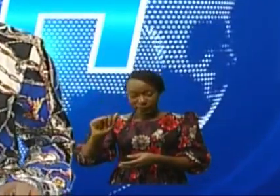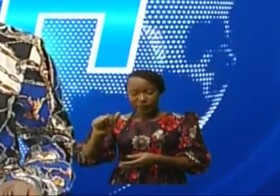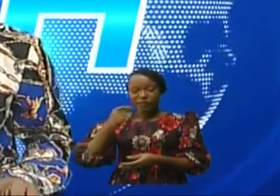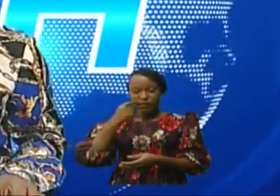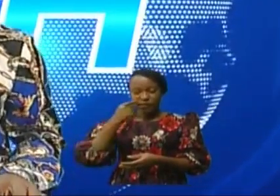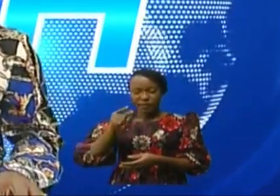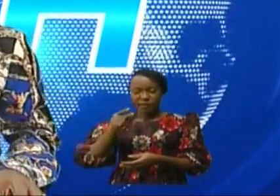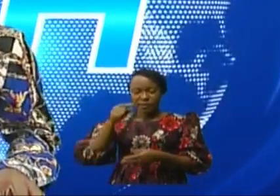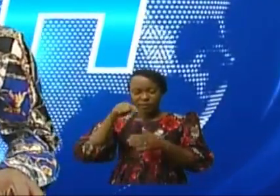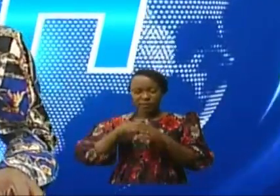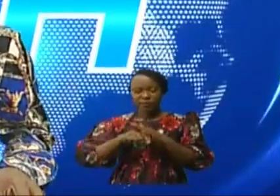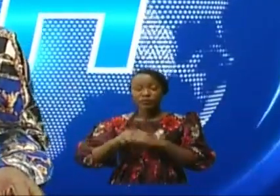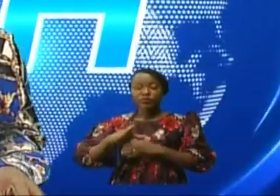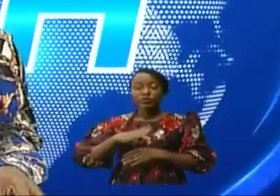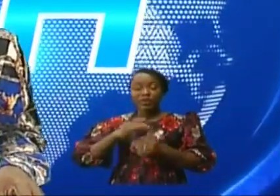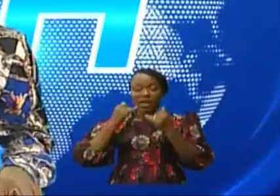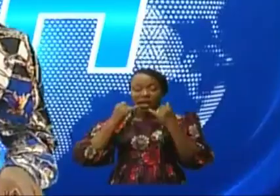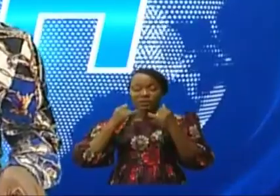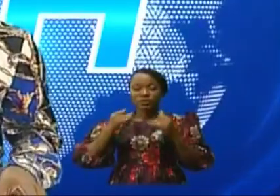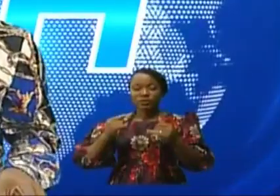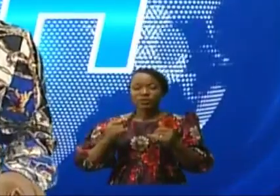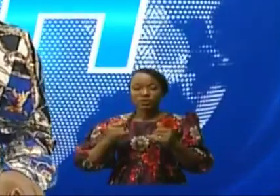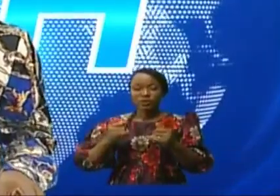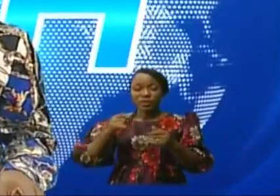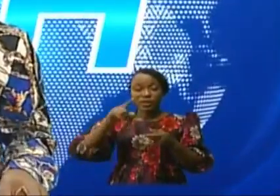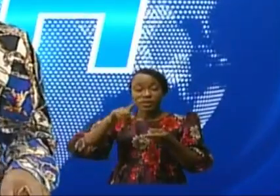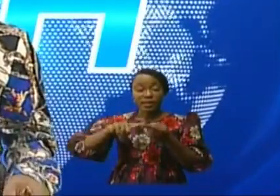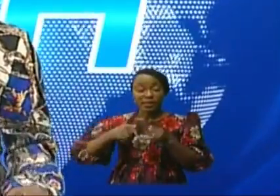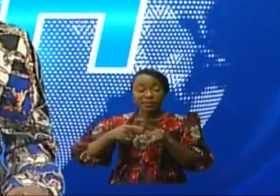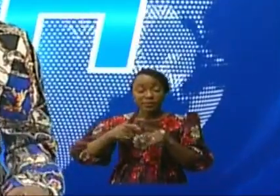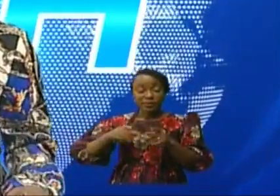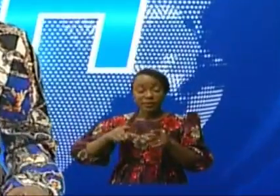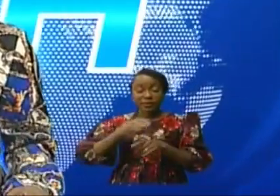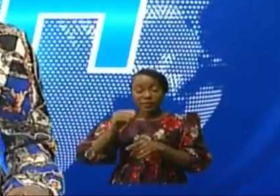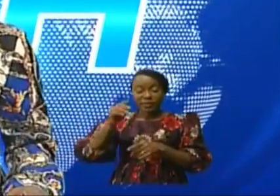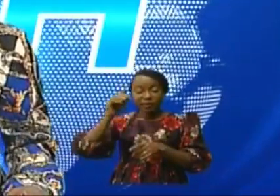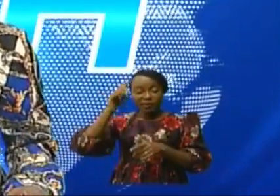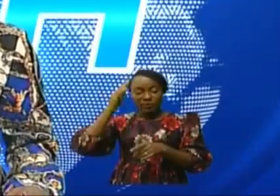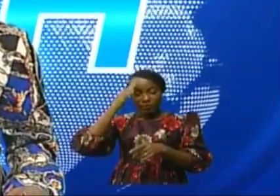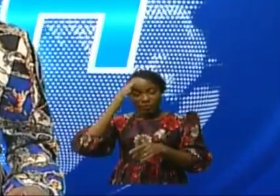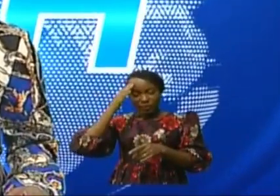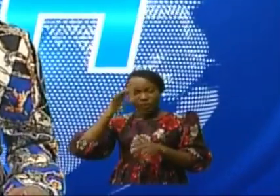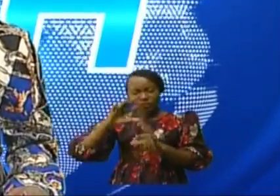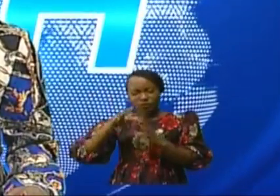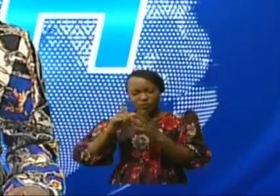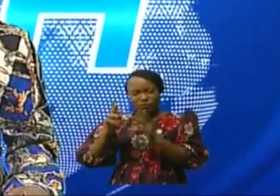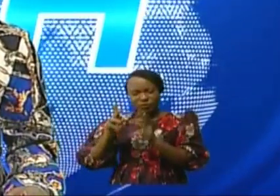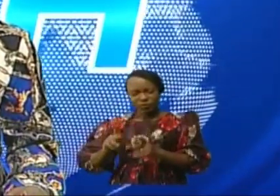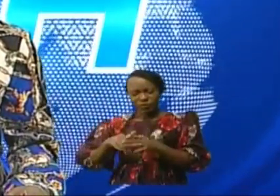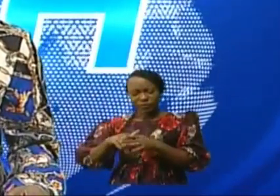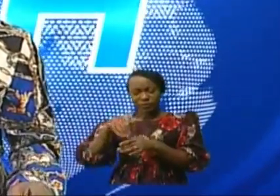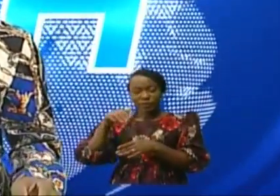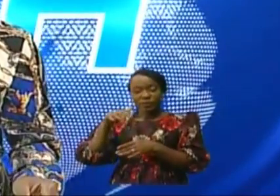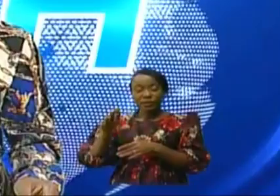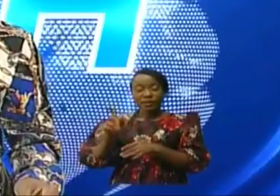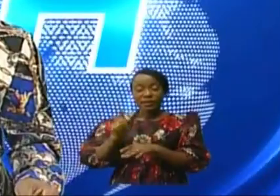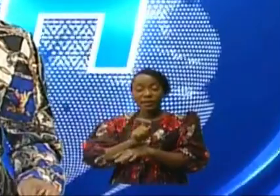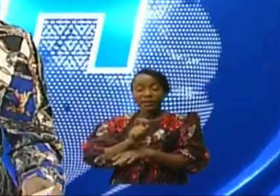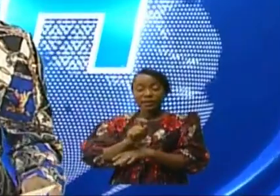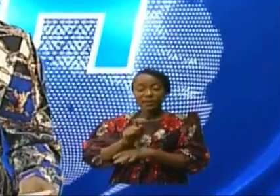profonde douleur d'annoncer aux amis et connaissances, aux membres de famille et à tous les ressortissants du territoire